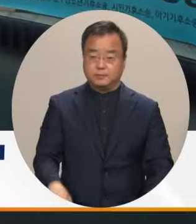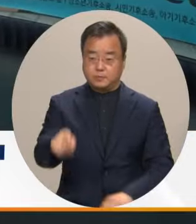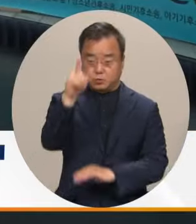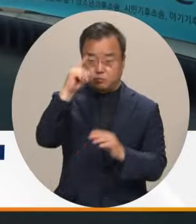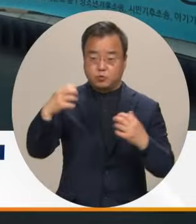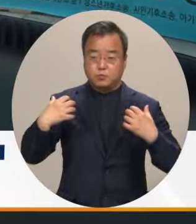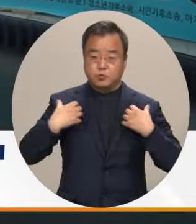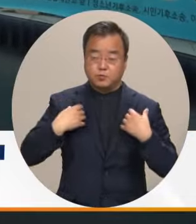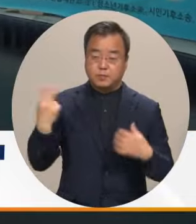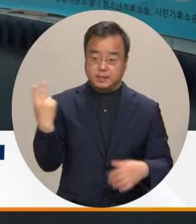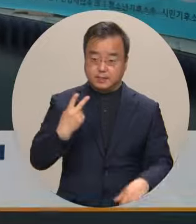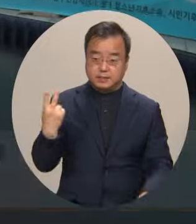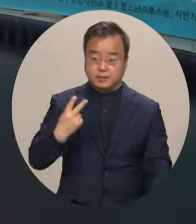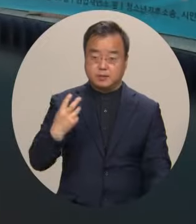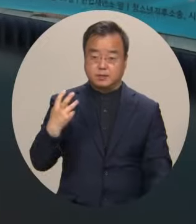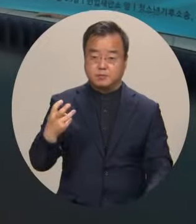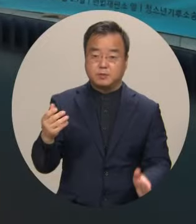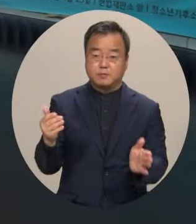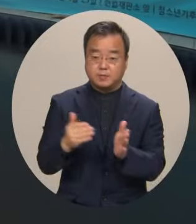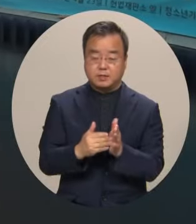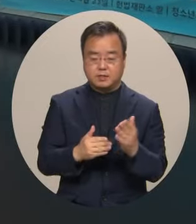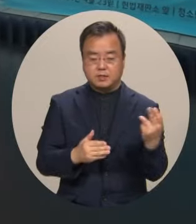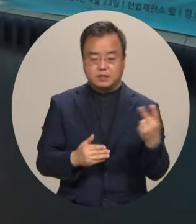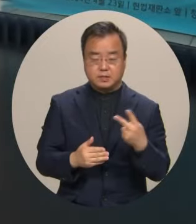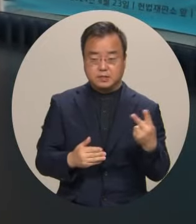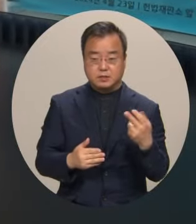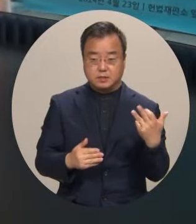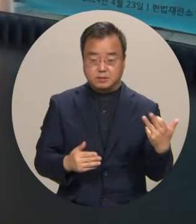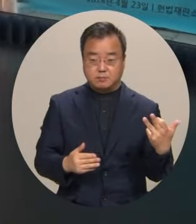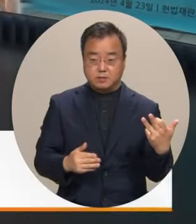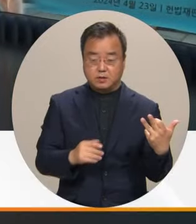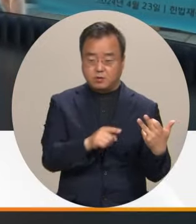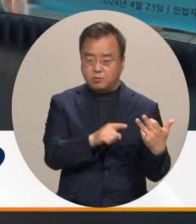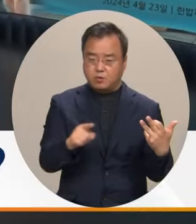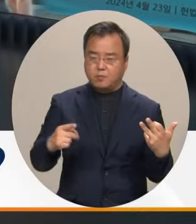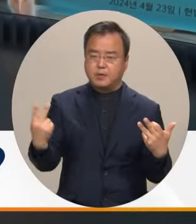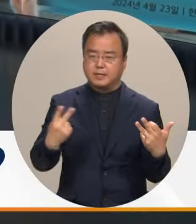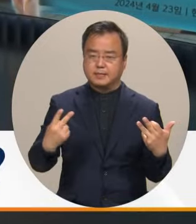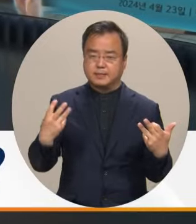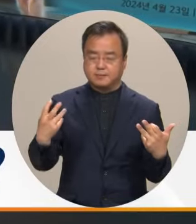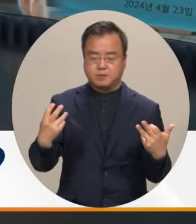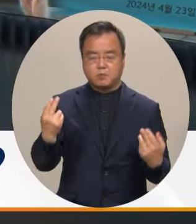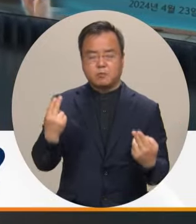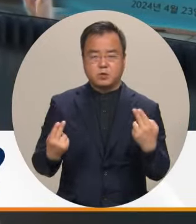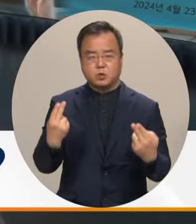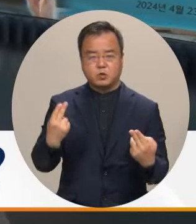는2018년대비2030년까지 탄소배출량을40%감축하는것을목표로삼고있습니다 .